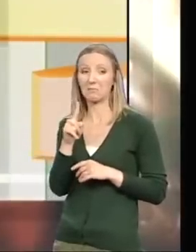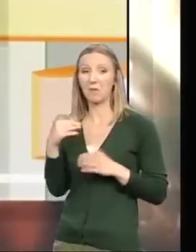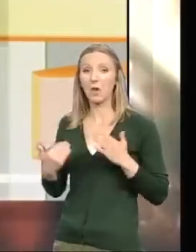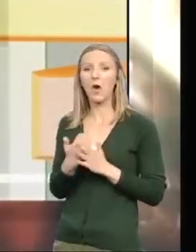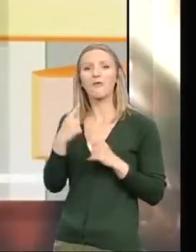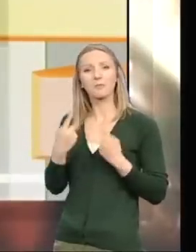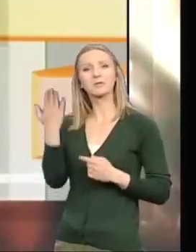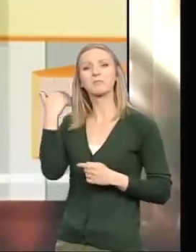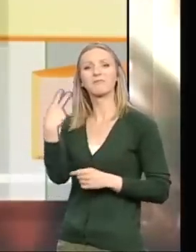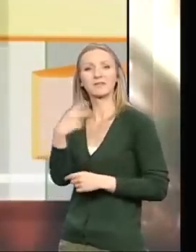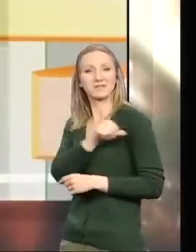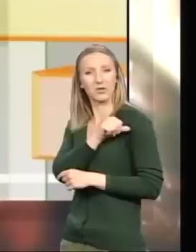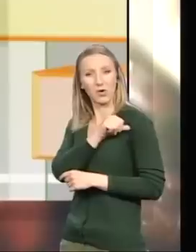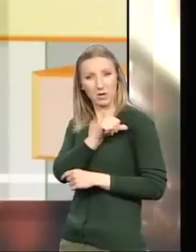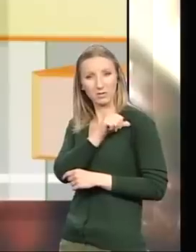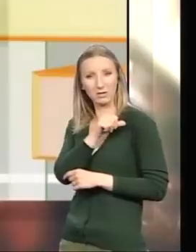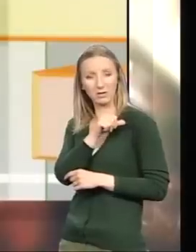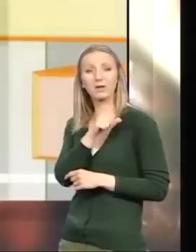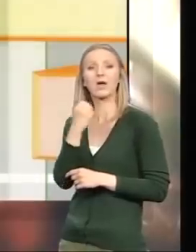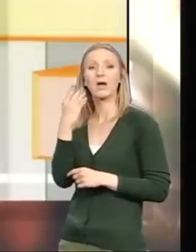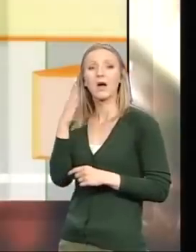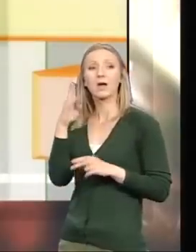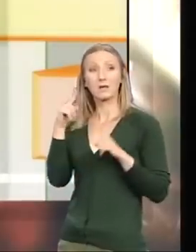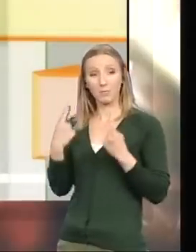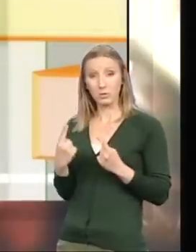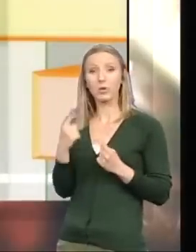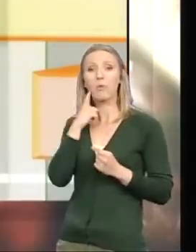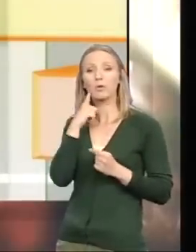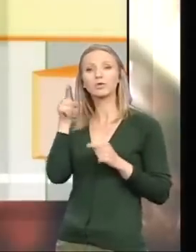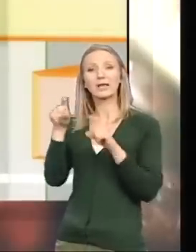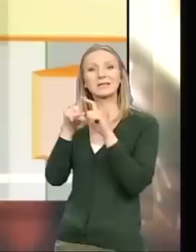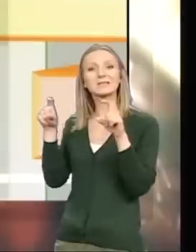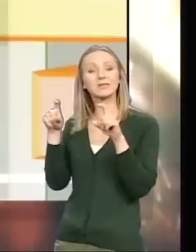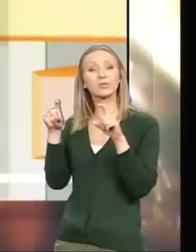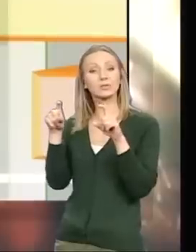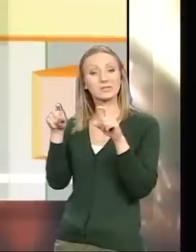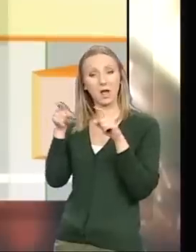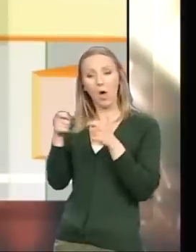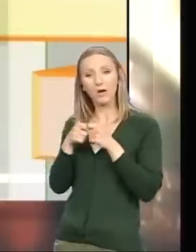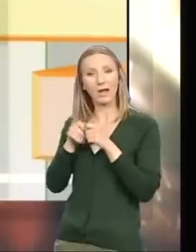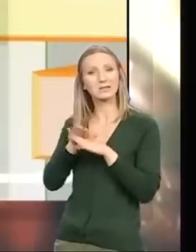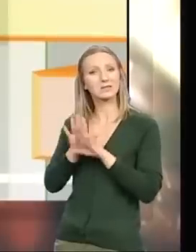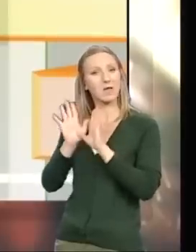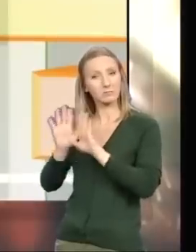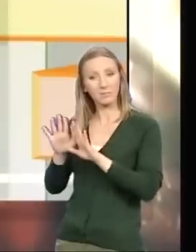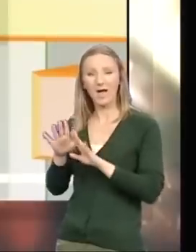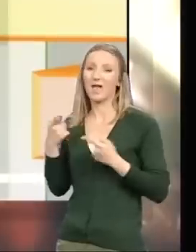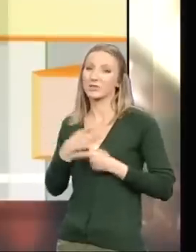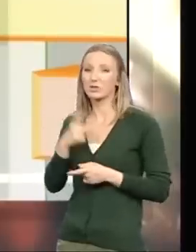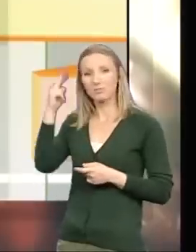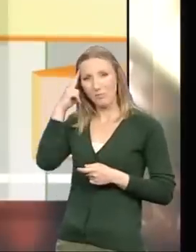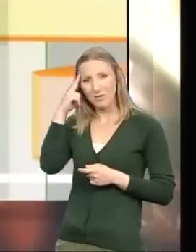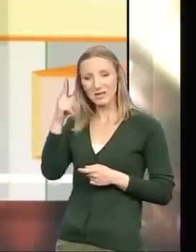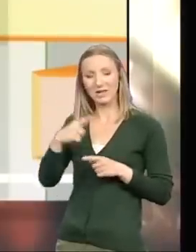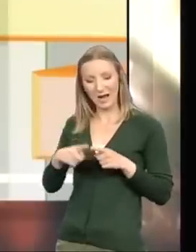nekih 20. godina kada je postojao i pokušaj njenog institucionalnog organizovanja. Međutim, nažalost, da zbog poznatih razloga